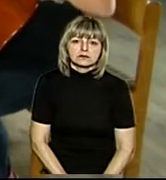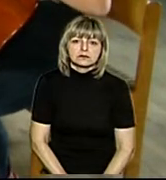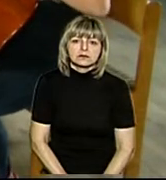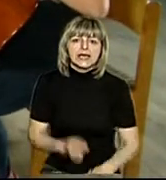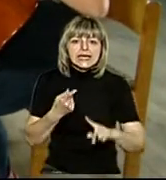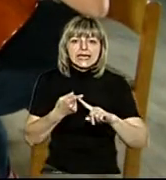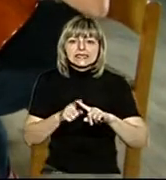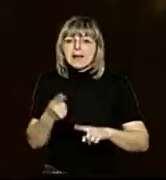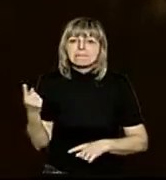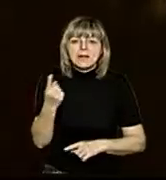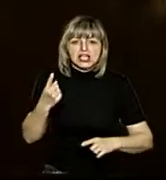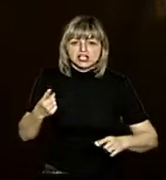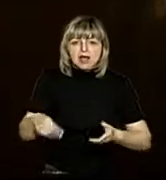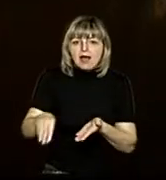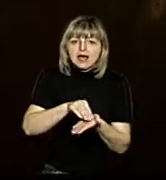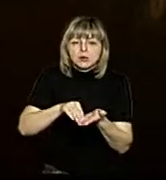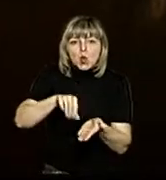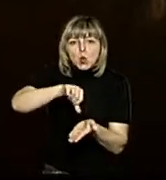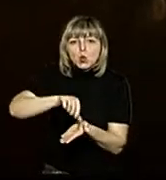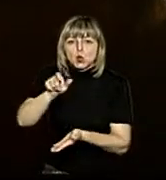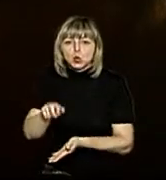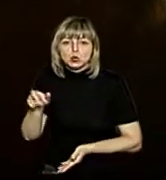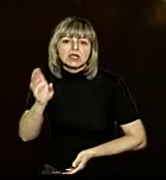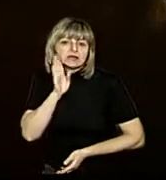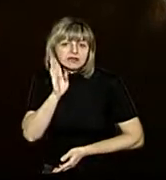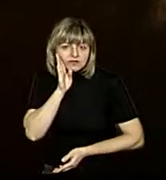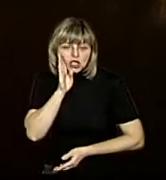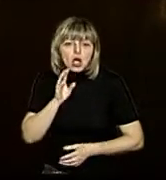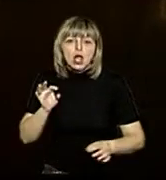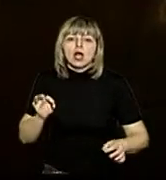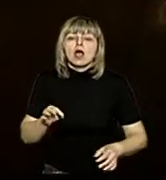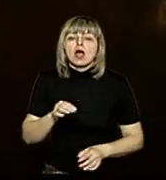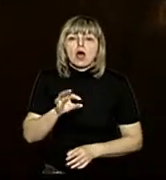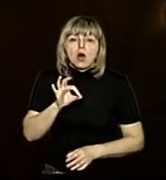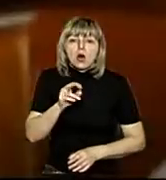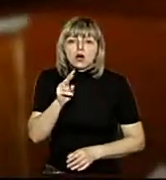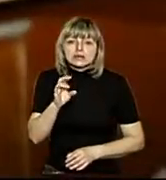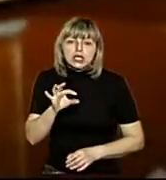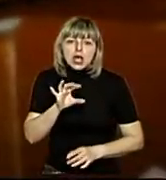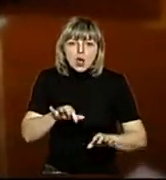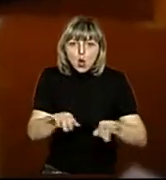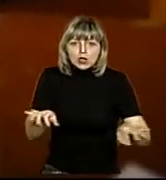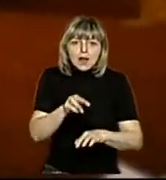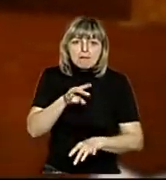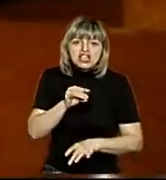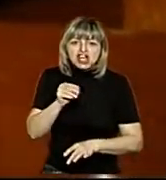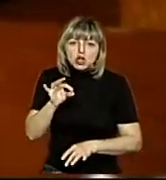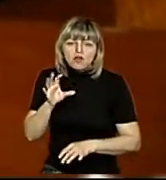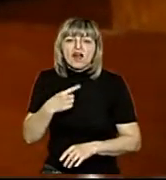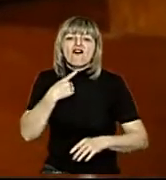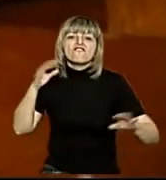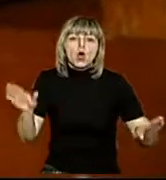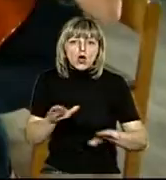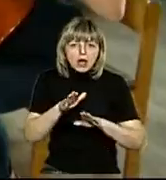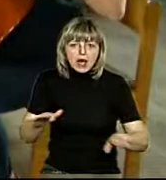Це перша репетиція учасниць концерту духовної музики. Світлана Острова – орган, Тетяна Мержанова – вокал,